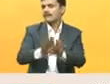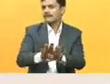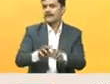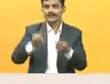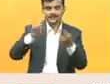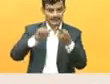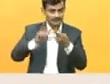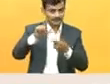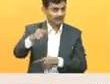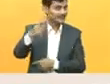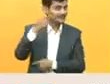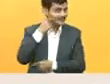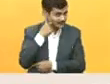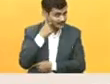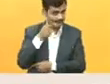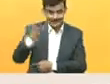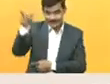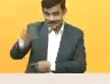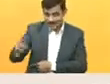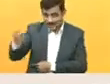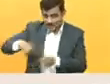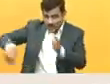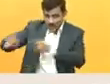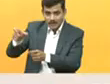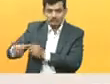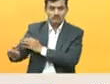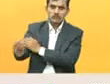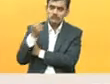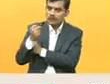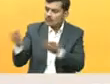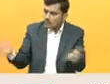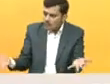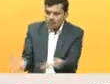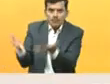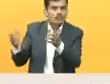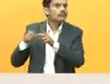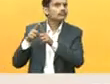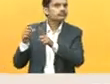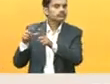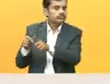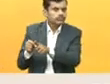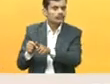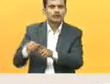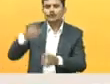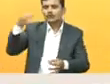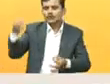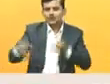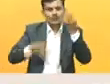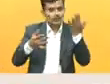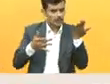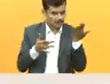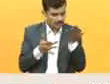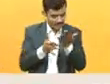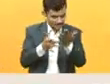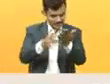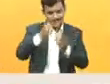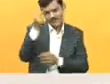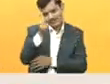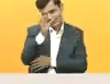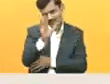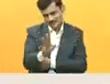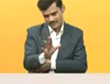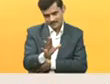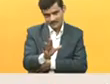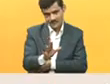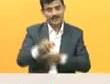ने जनशक्ति को और शक्ति देने के लिए तकनीकी शक्ति का उपयोग किया।